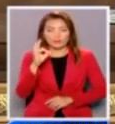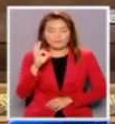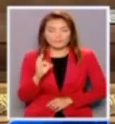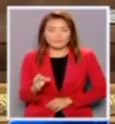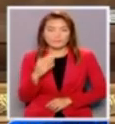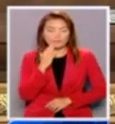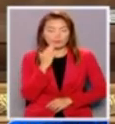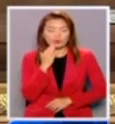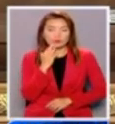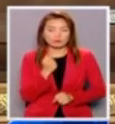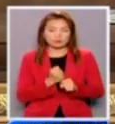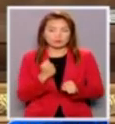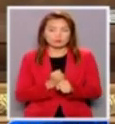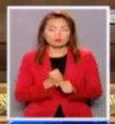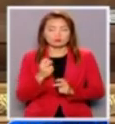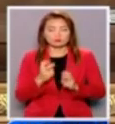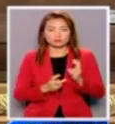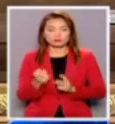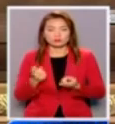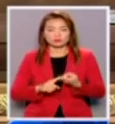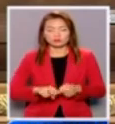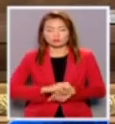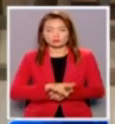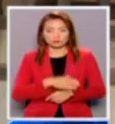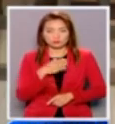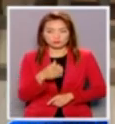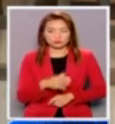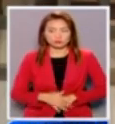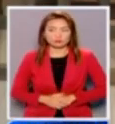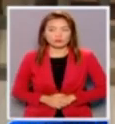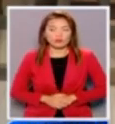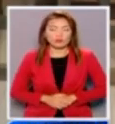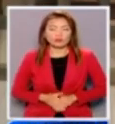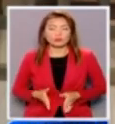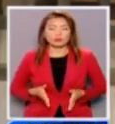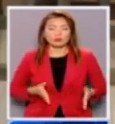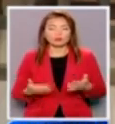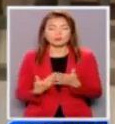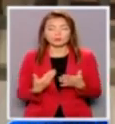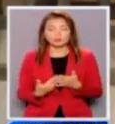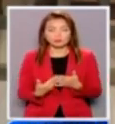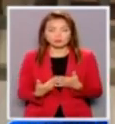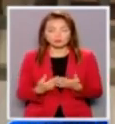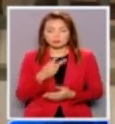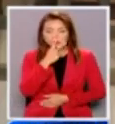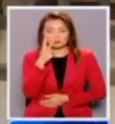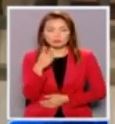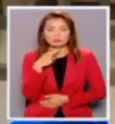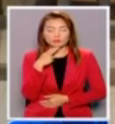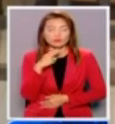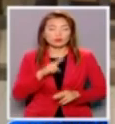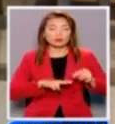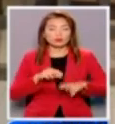астамы шикізаттық емес салалар есебінен қамтамасыз етілді. Кей жолдарда жүріп өткен кезде біз салынып